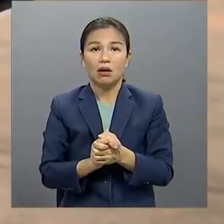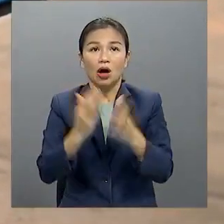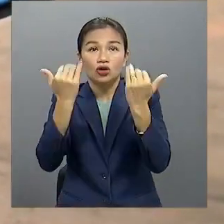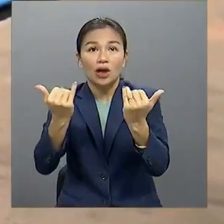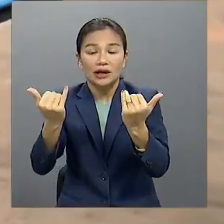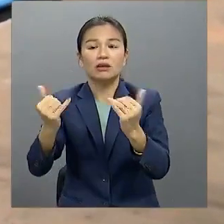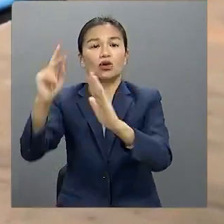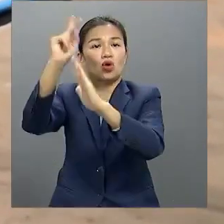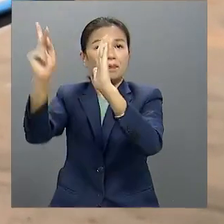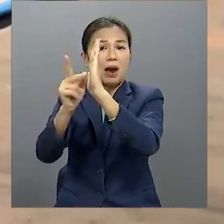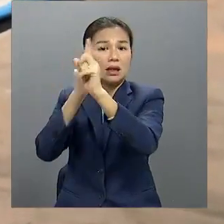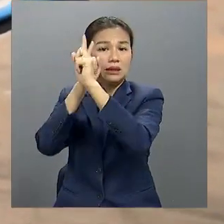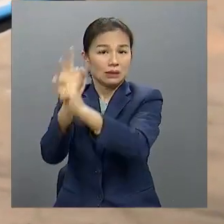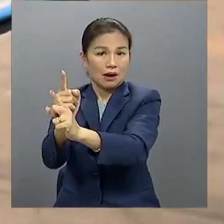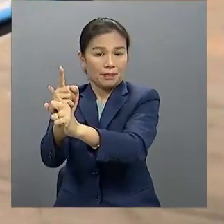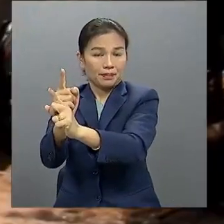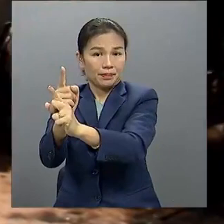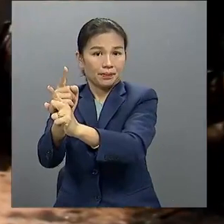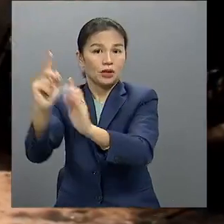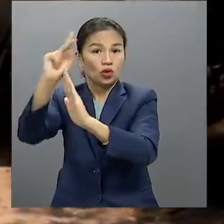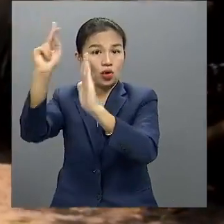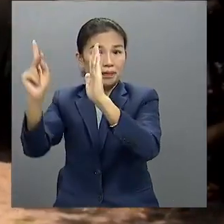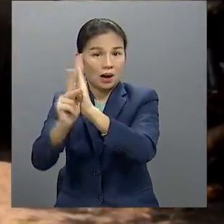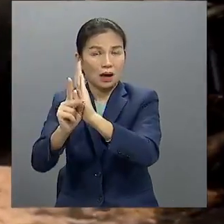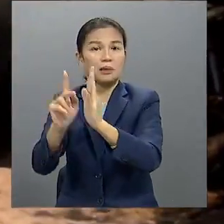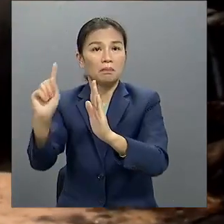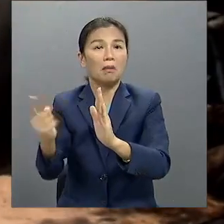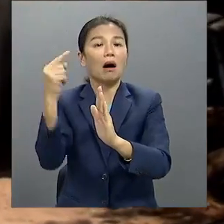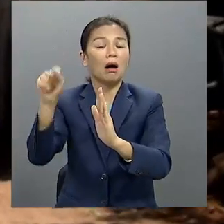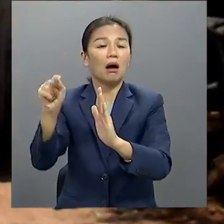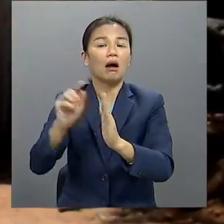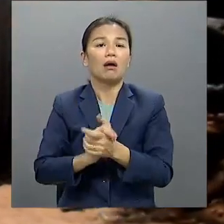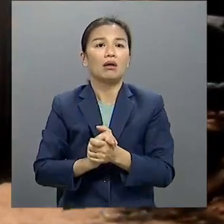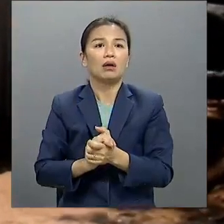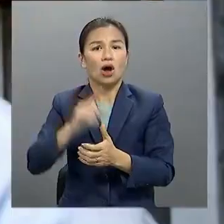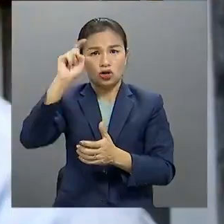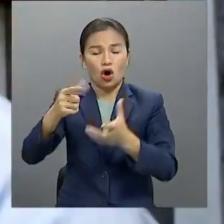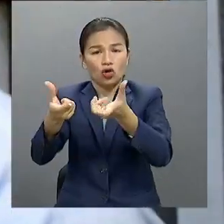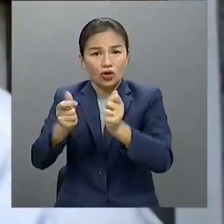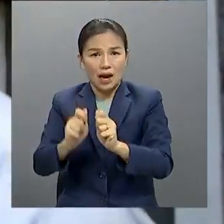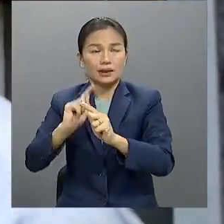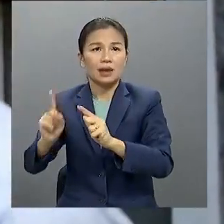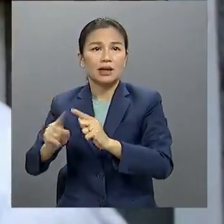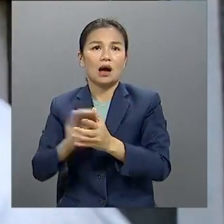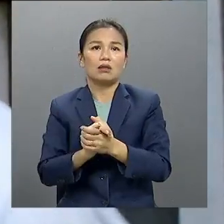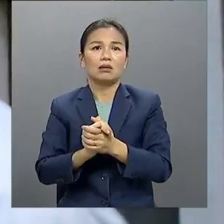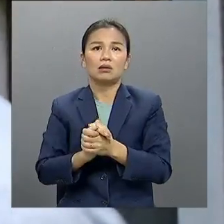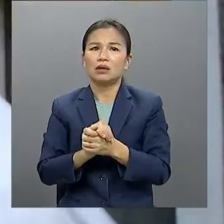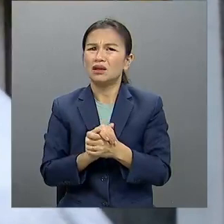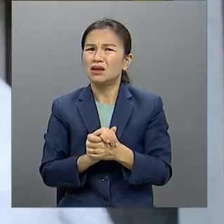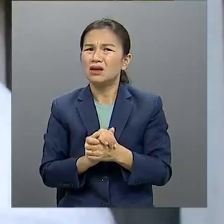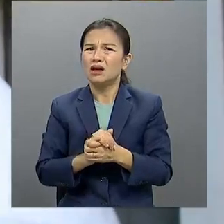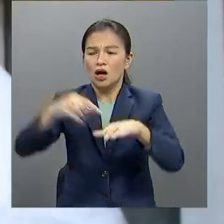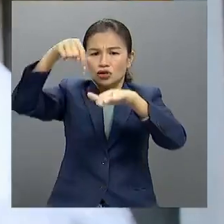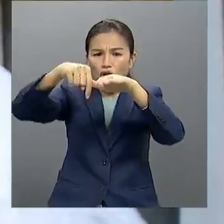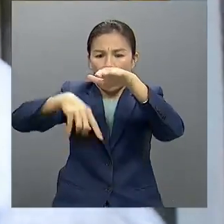ายเพราะว่ามีกฎหมายควบคุมอาคารเข้ามาต้องขออนุญาตงั้นถือว่าบุกรุกเจาะบาดาลก็ไม่ได้ขอจากกรม